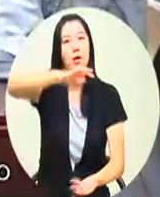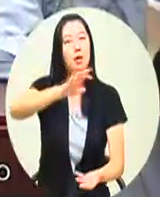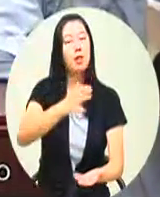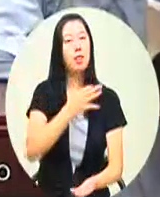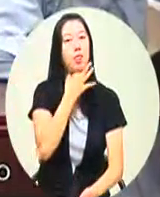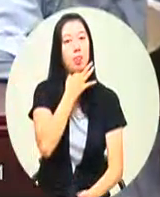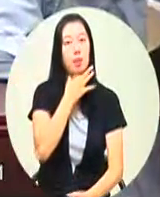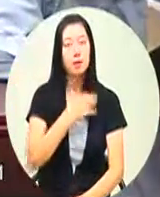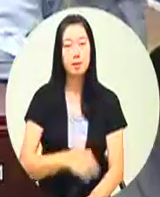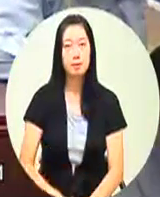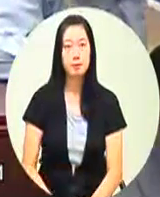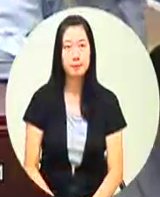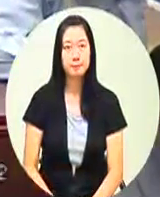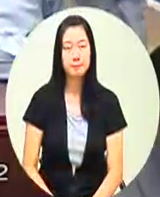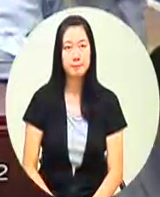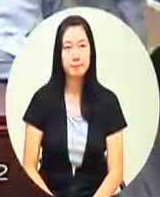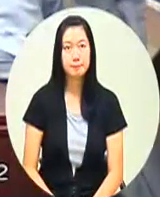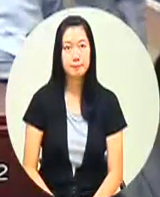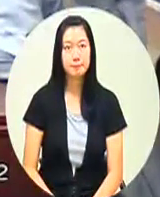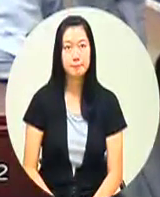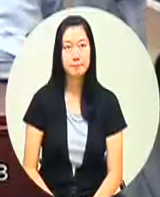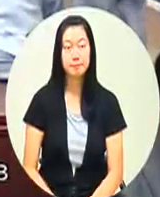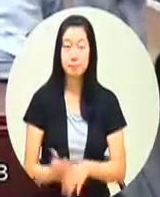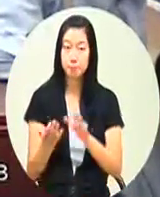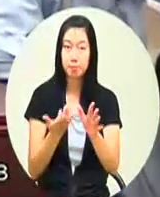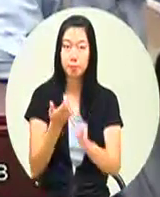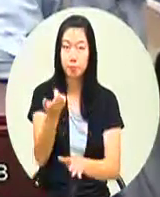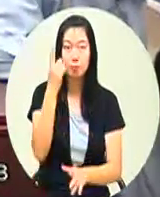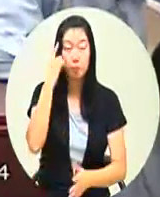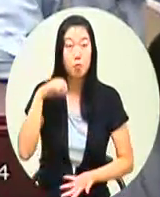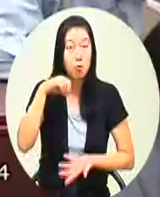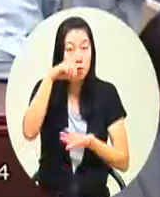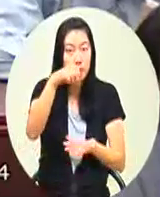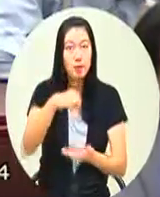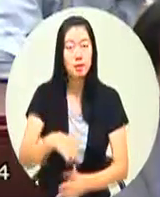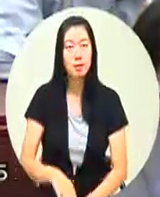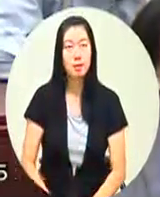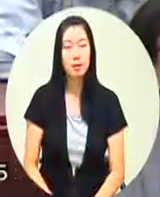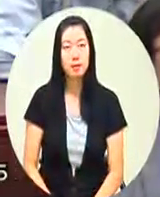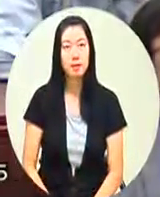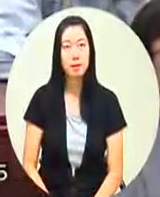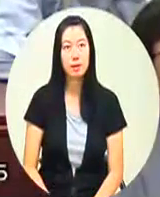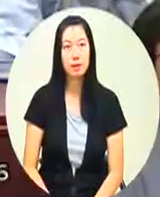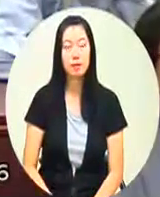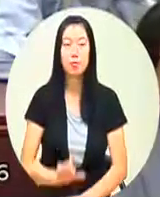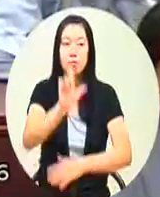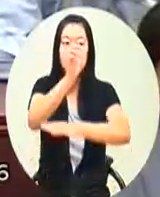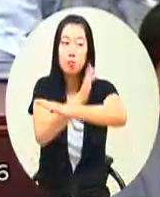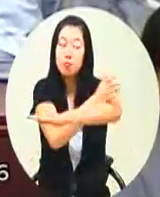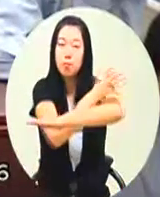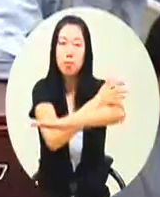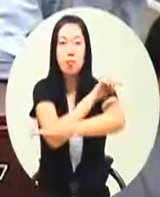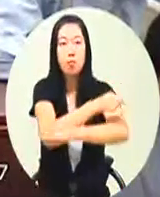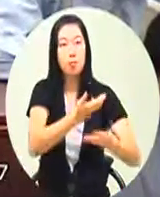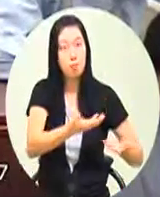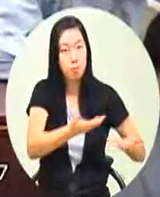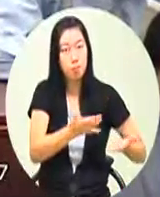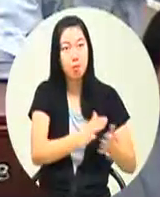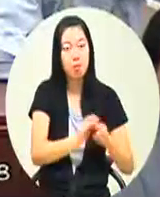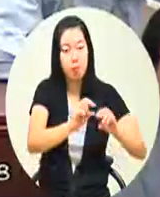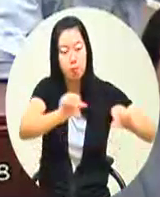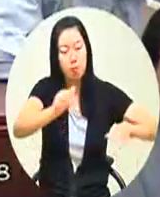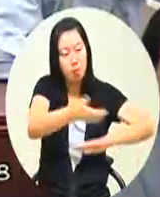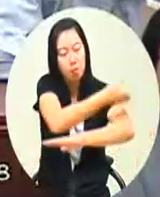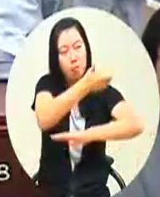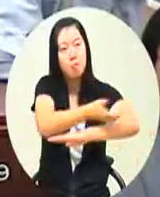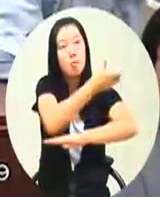那这种情况之下，刚刚我们确实有提到就是说在上游的部分这个部分的一个清运的一个整